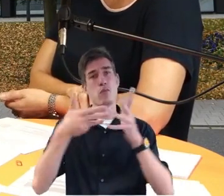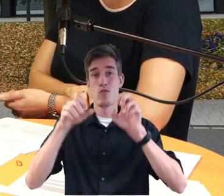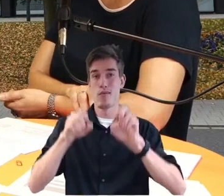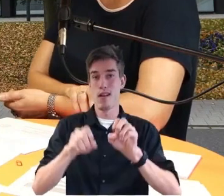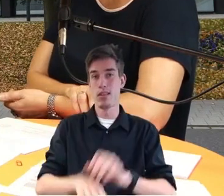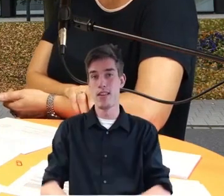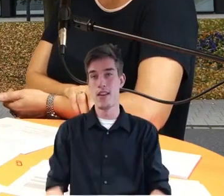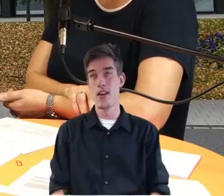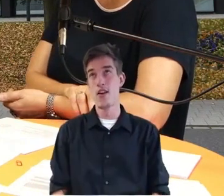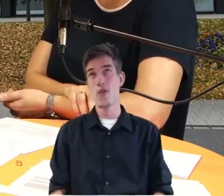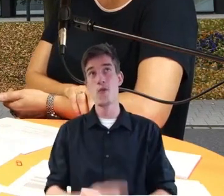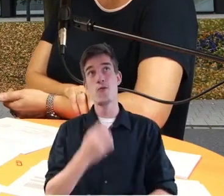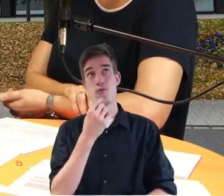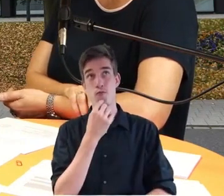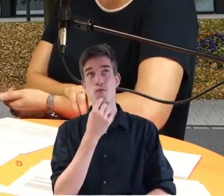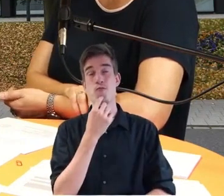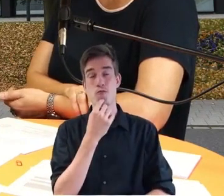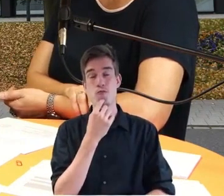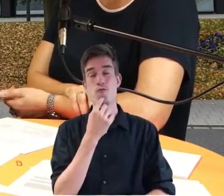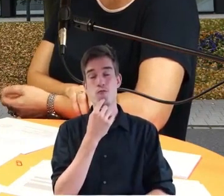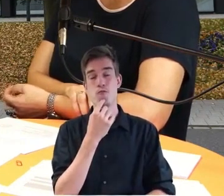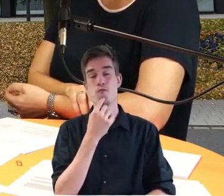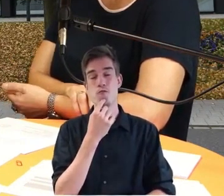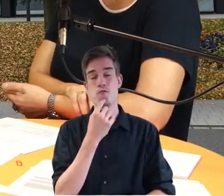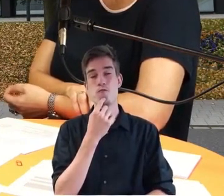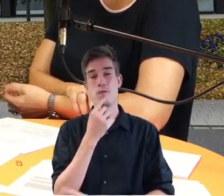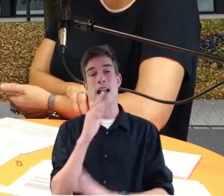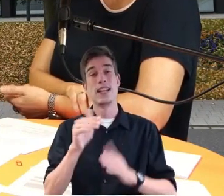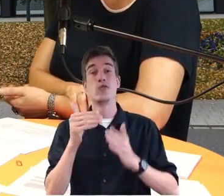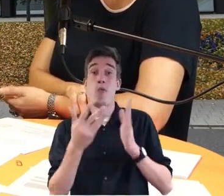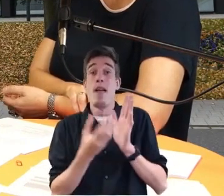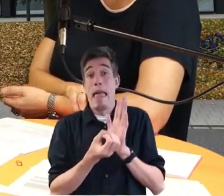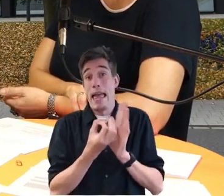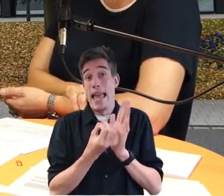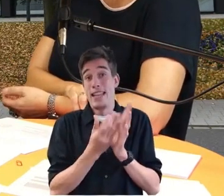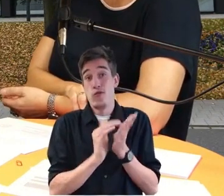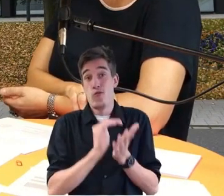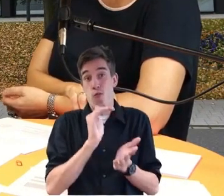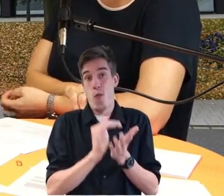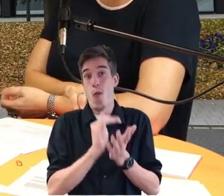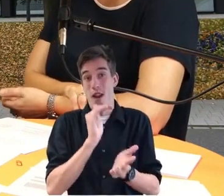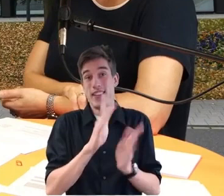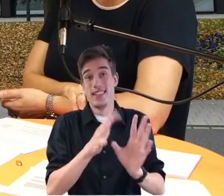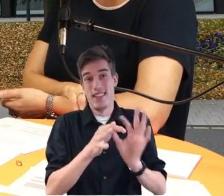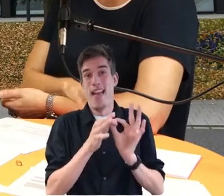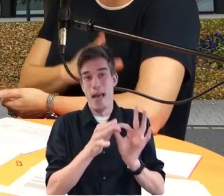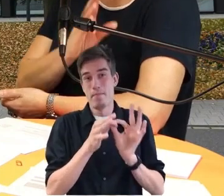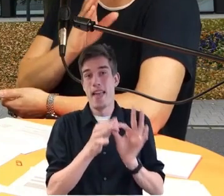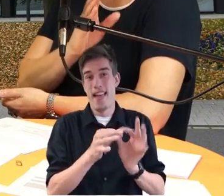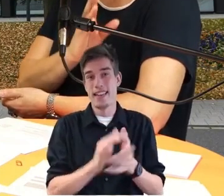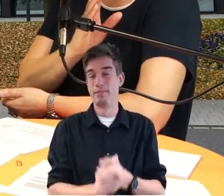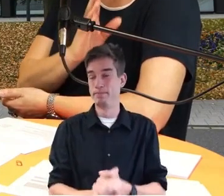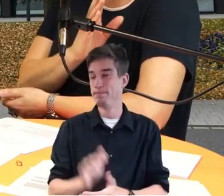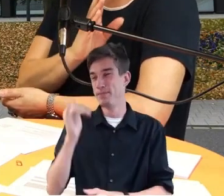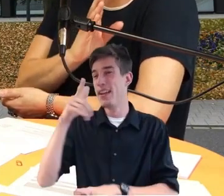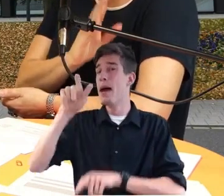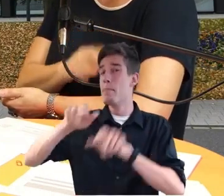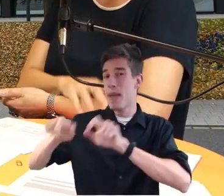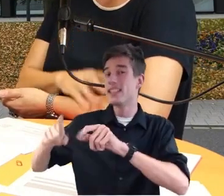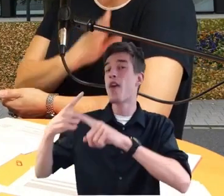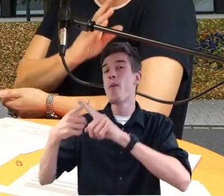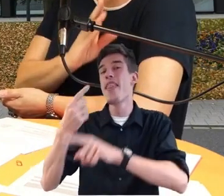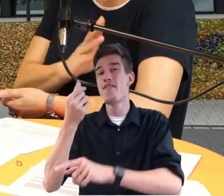heute viel glaube ich schon mal das alles hängt von den ressourcen also personelle und finanzielle